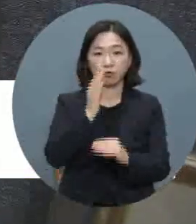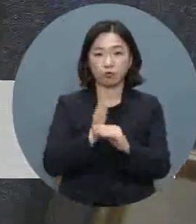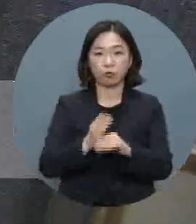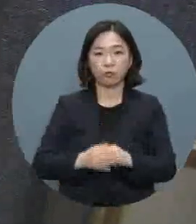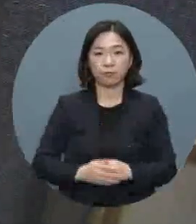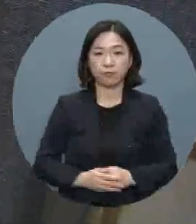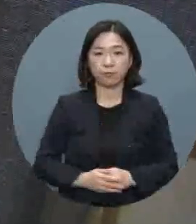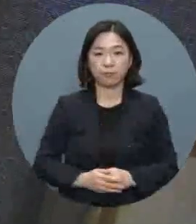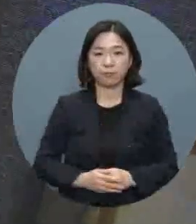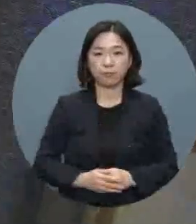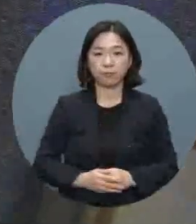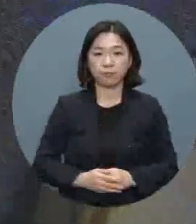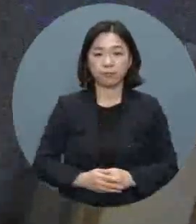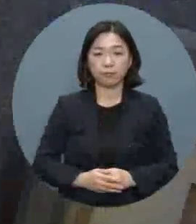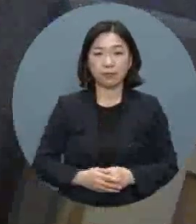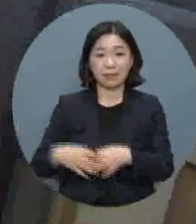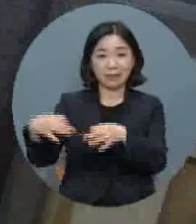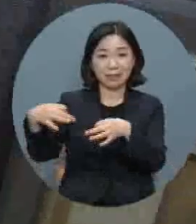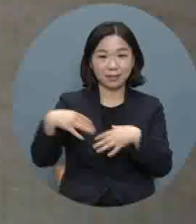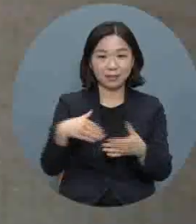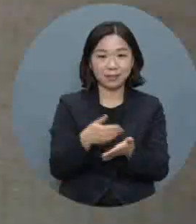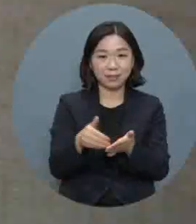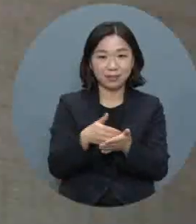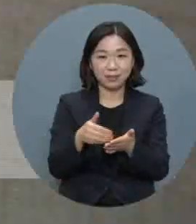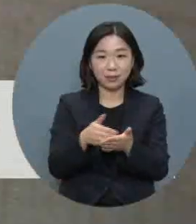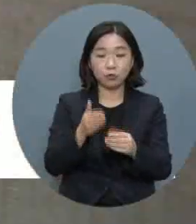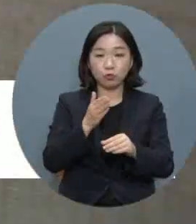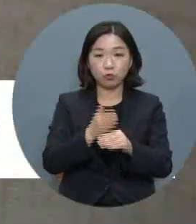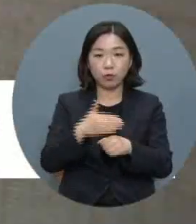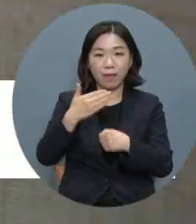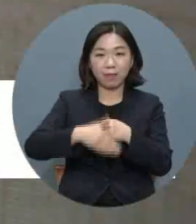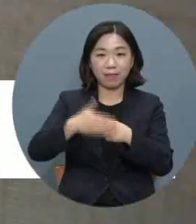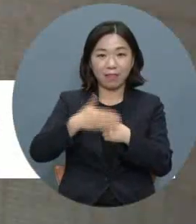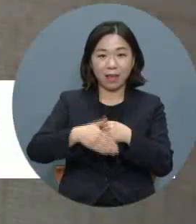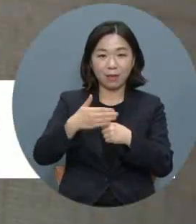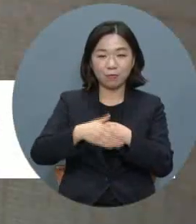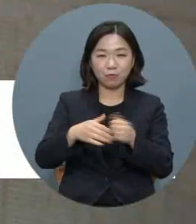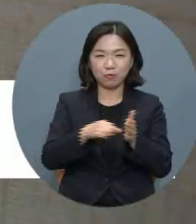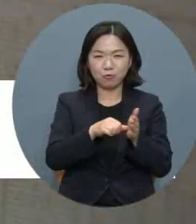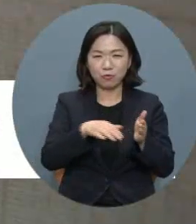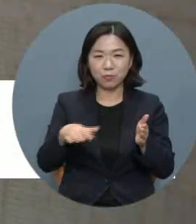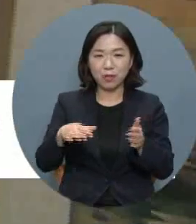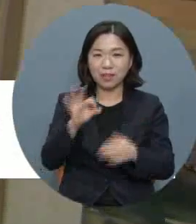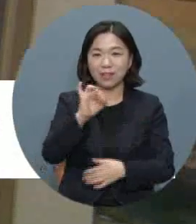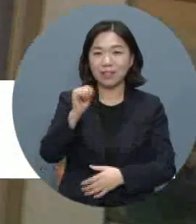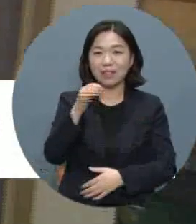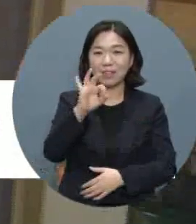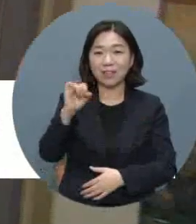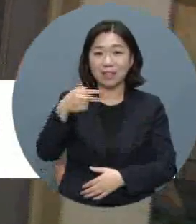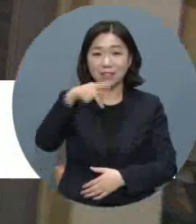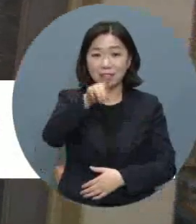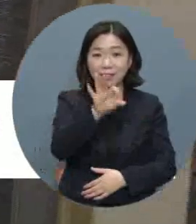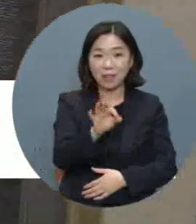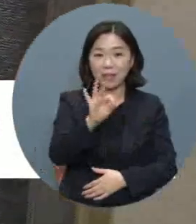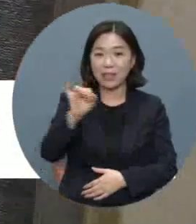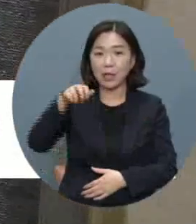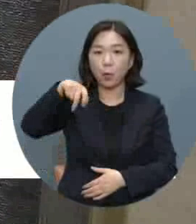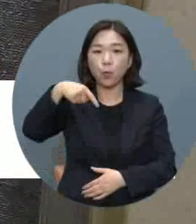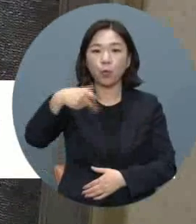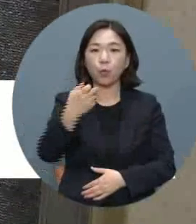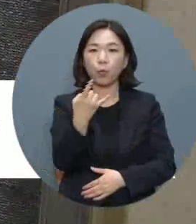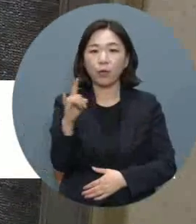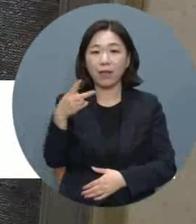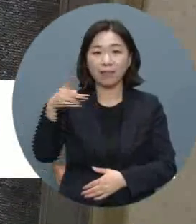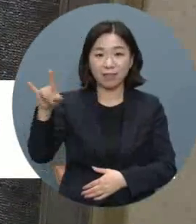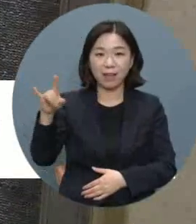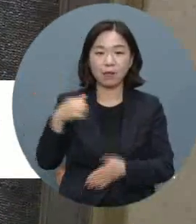되겠습니다. 기증받은 작품 가운데는 대구가 낳은 천재 화가 이인성, 이퀘대의 작품도